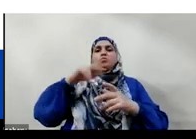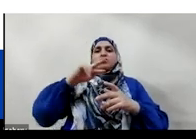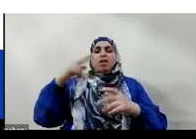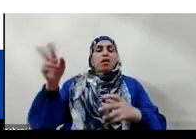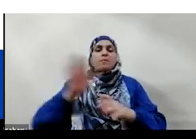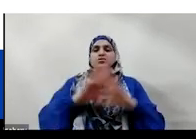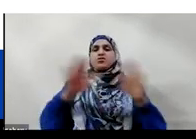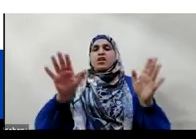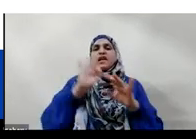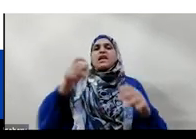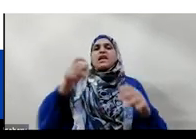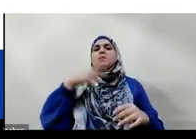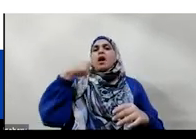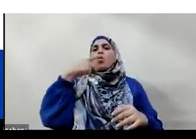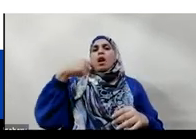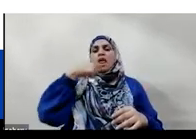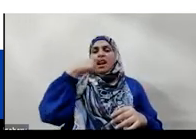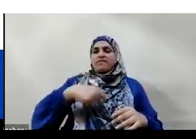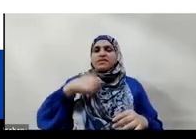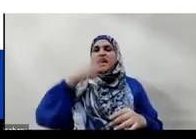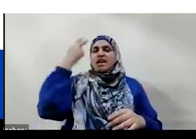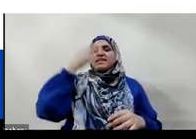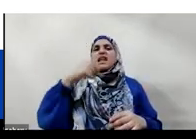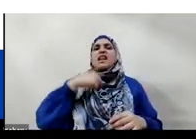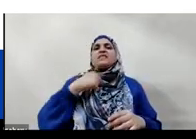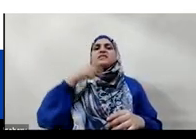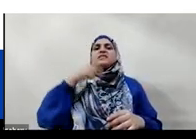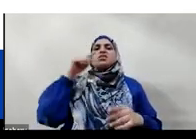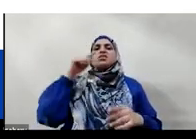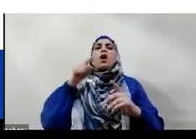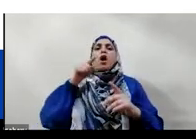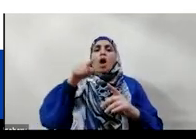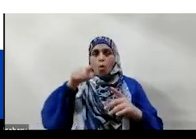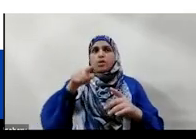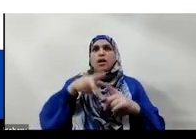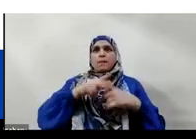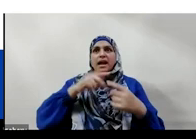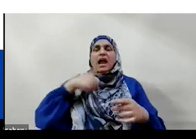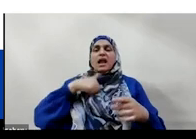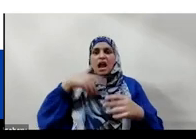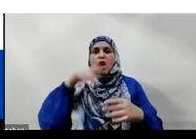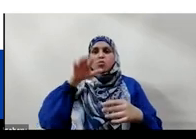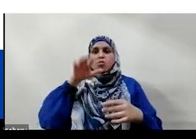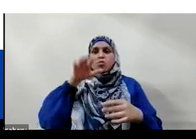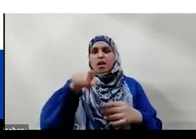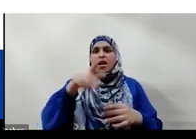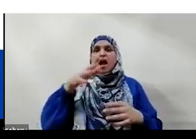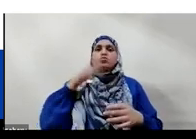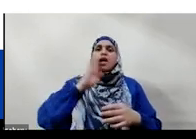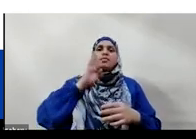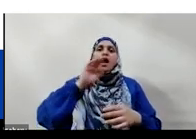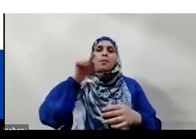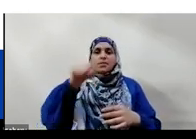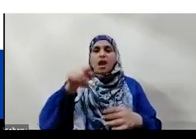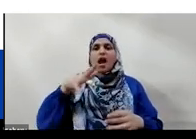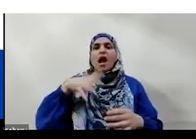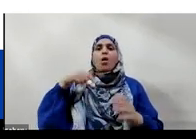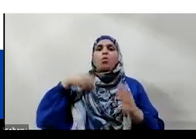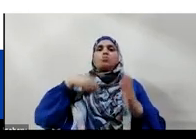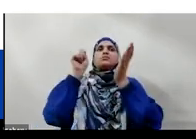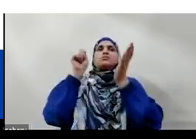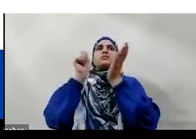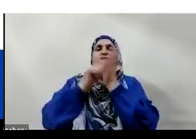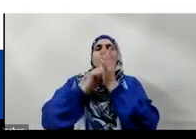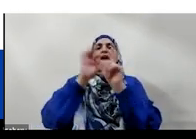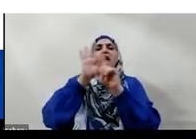لنفسي واسال نفسي هو هل ده المجال اللي انا عايزه اتخصص فيه واللي عايزه اشتغل فيه واللي عايزه احقق فيه الاوبجكتيفز بتاعتي